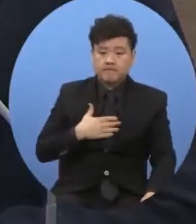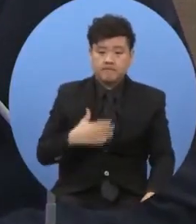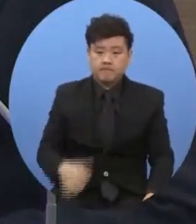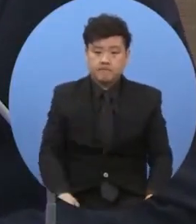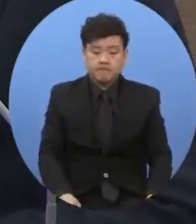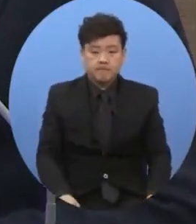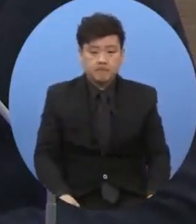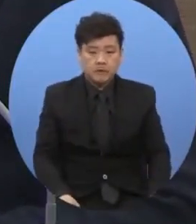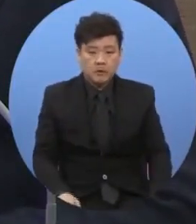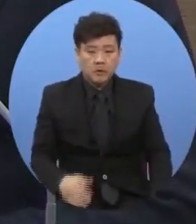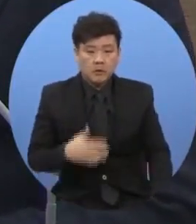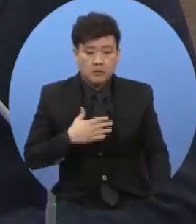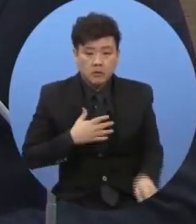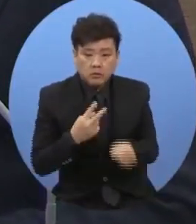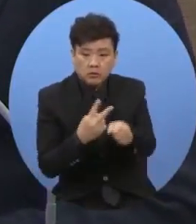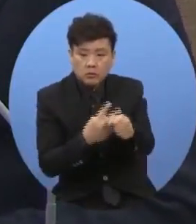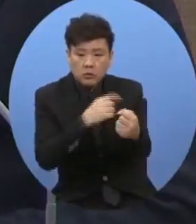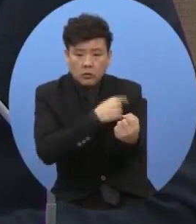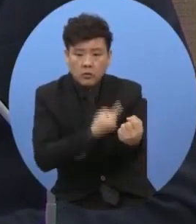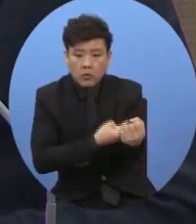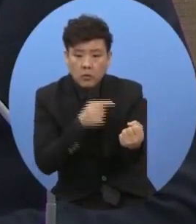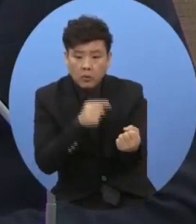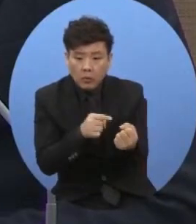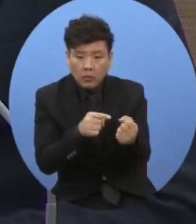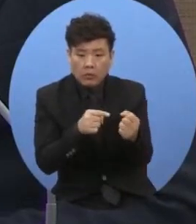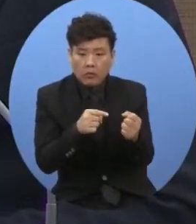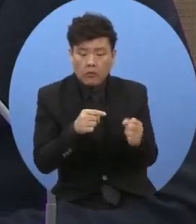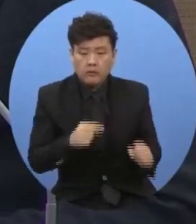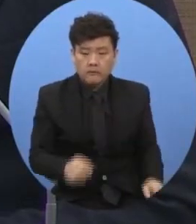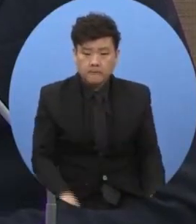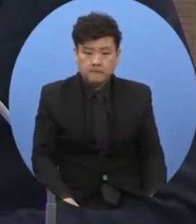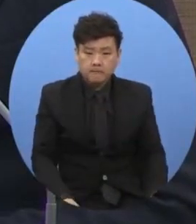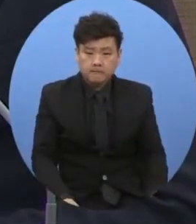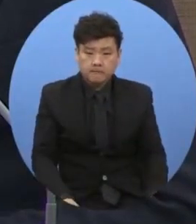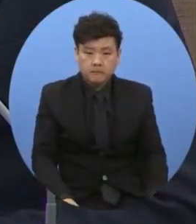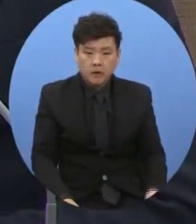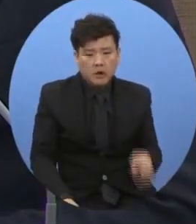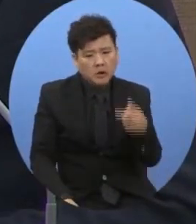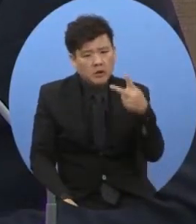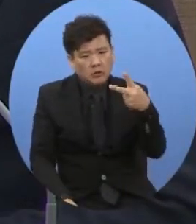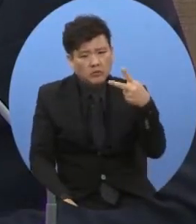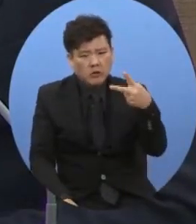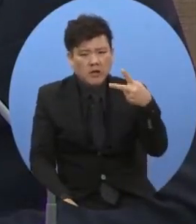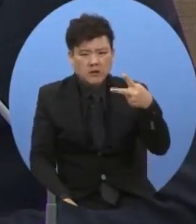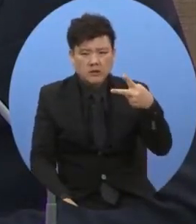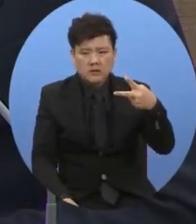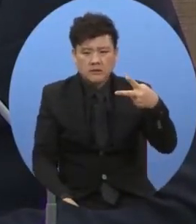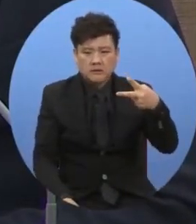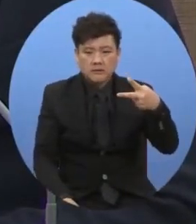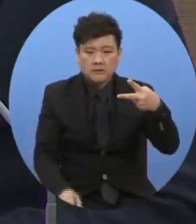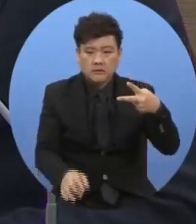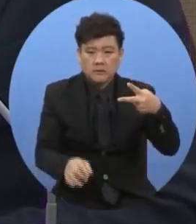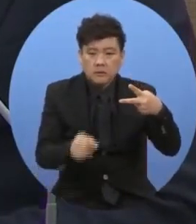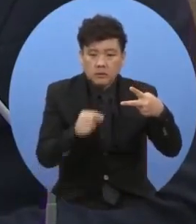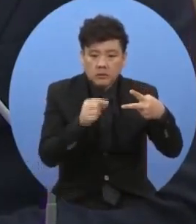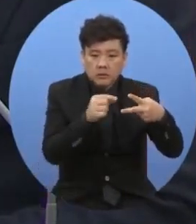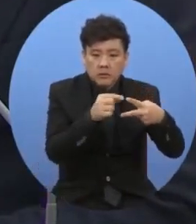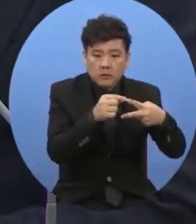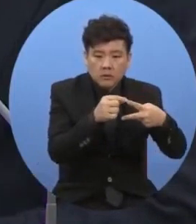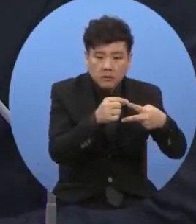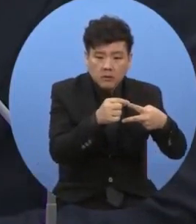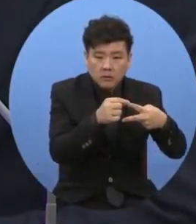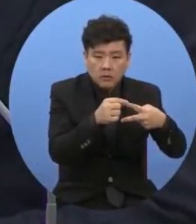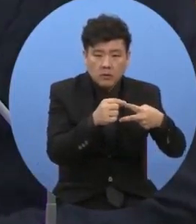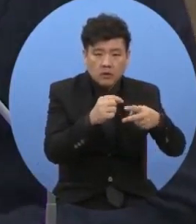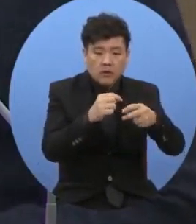교육감님, 저는 교권이 계속 사회적 화두가 됐는데 두 가지로 볼 수 있을 것 같아요. 먼저 자유라는 개념에도